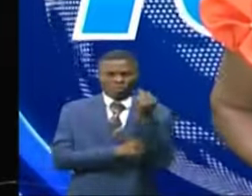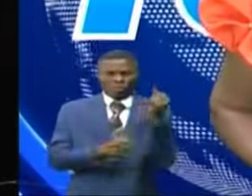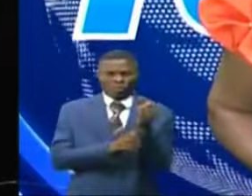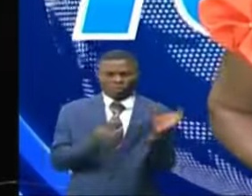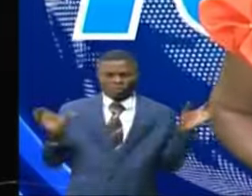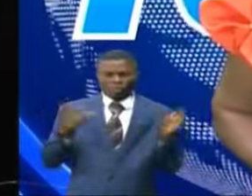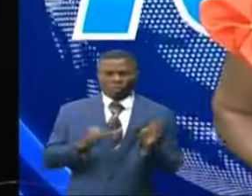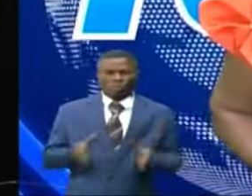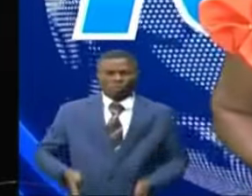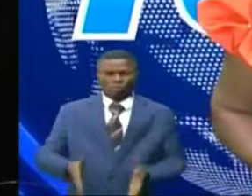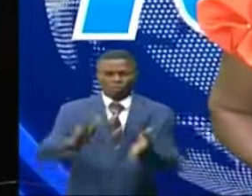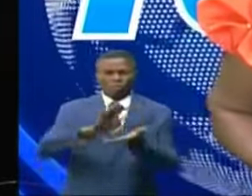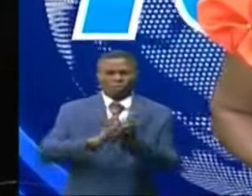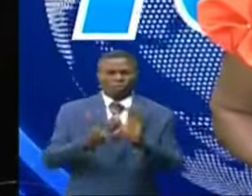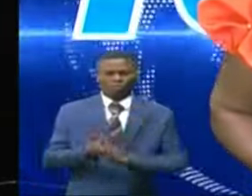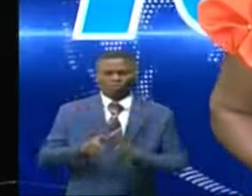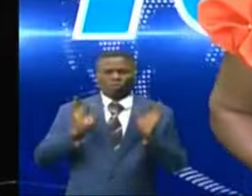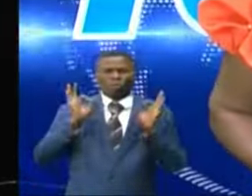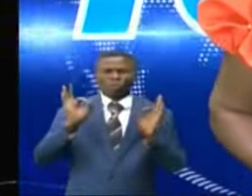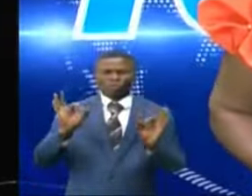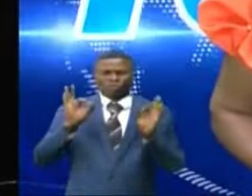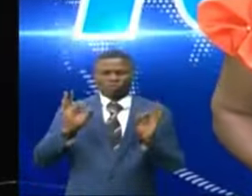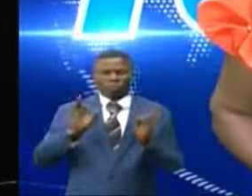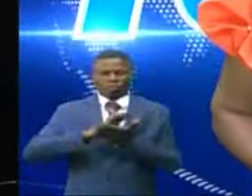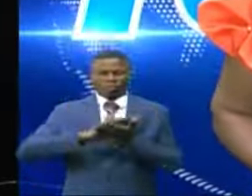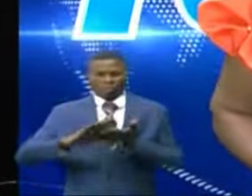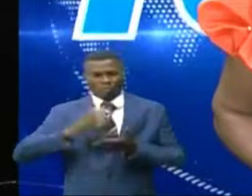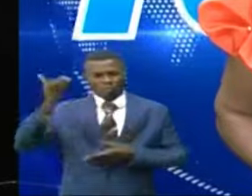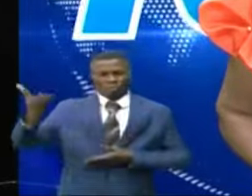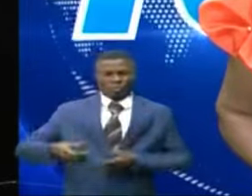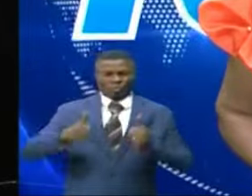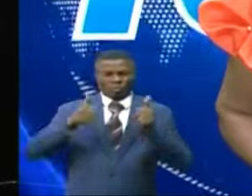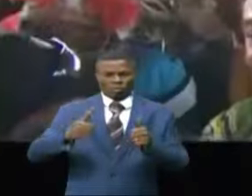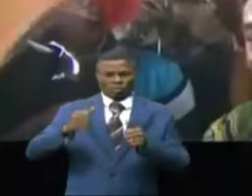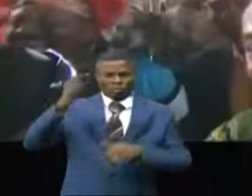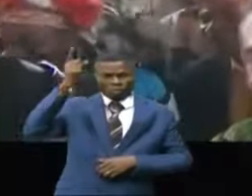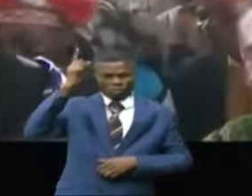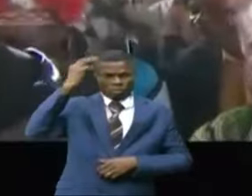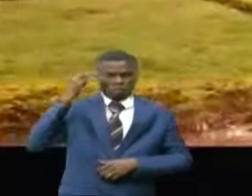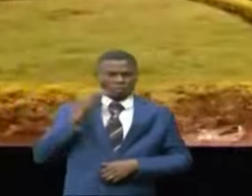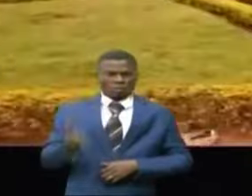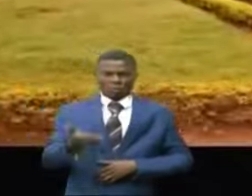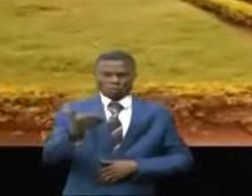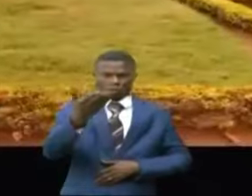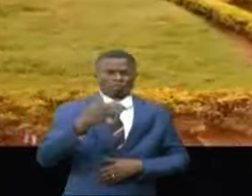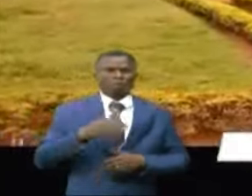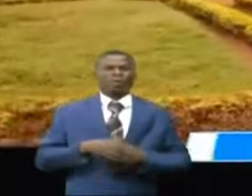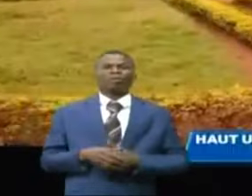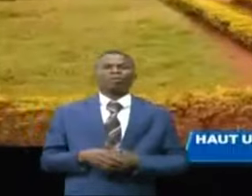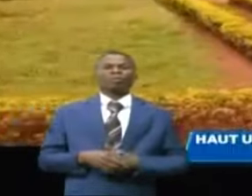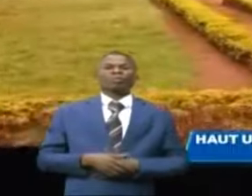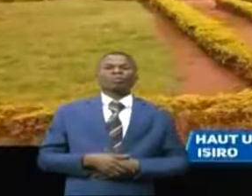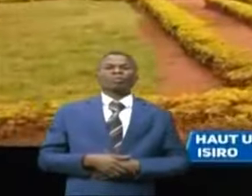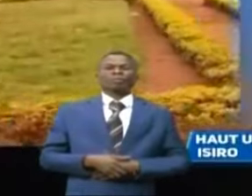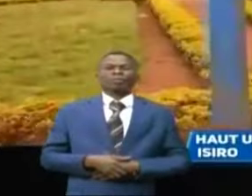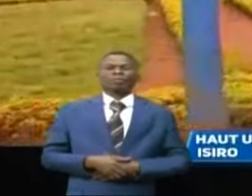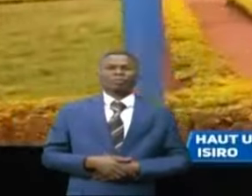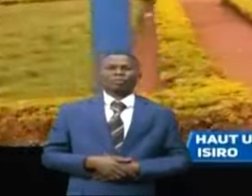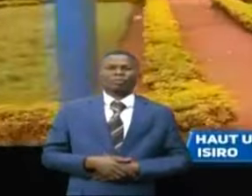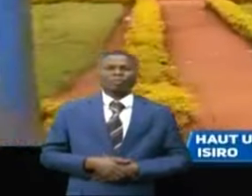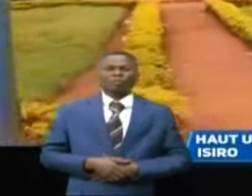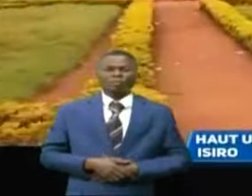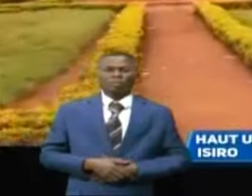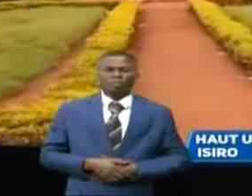l'assainissement de la ville pour un accueil mérité. Reportage. Ici au capitale provinciale du